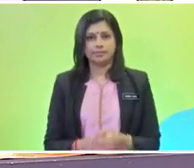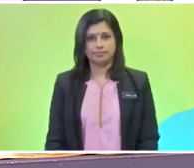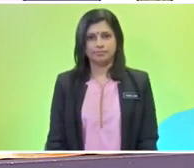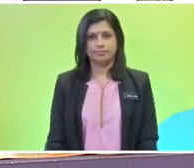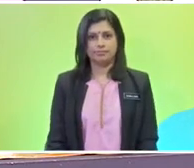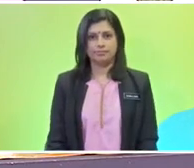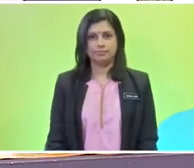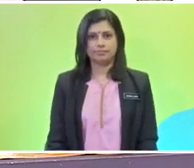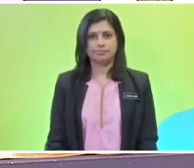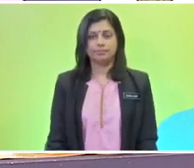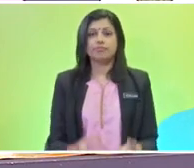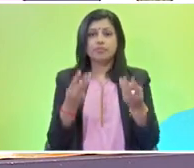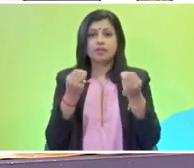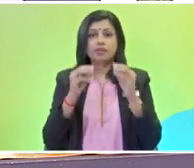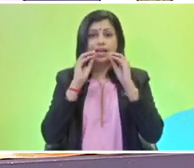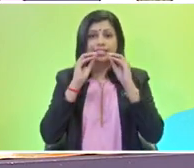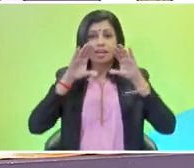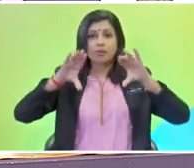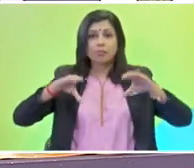buat salad buah.